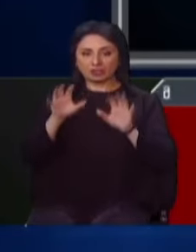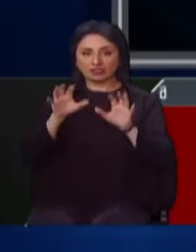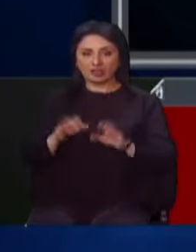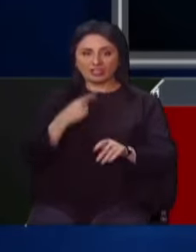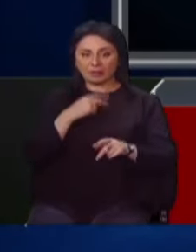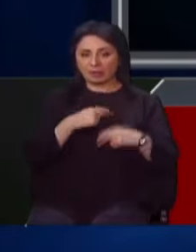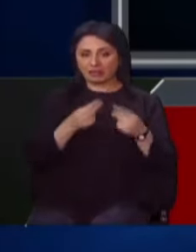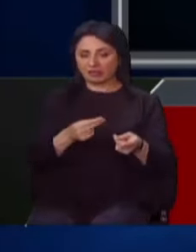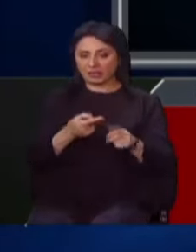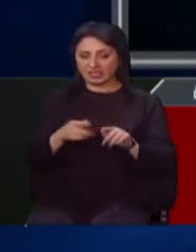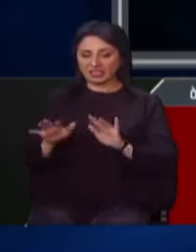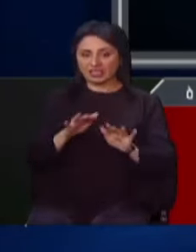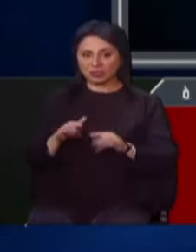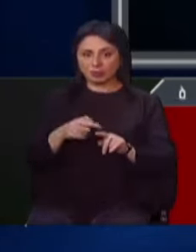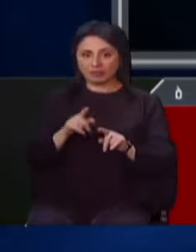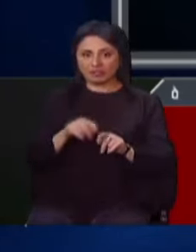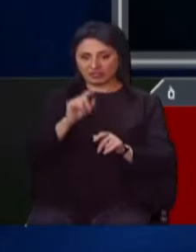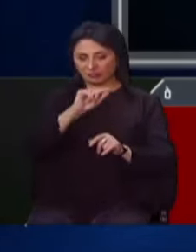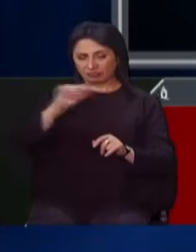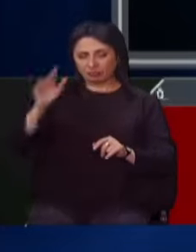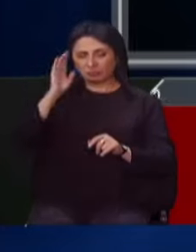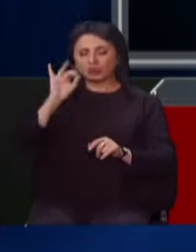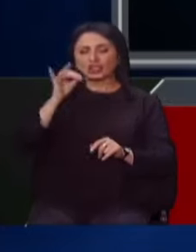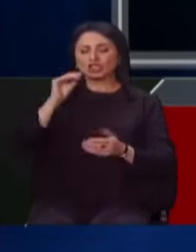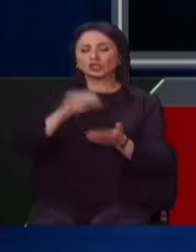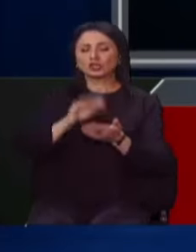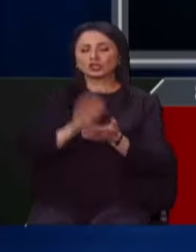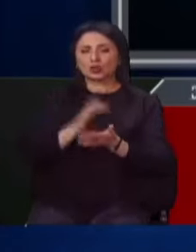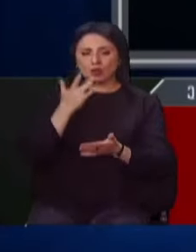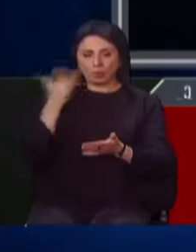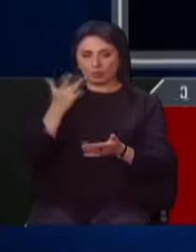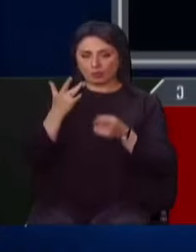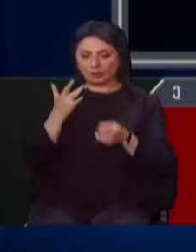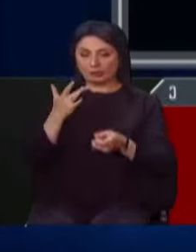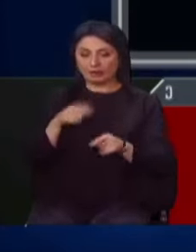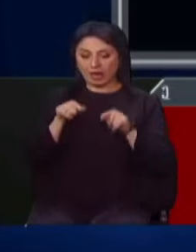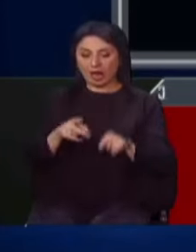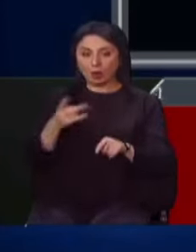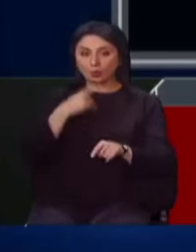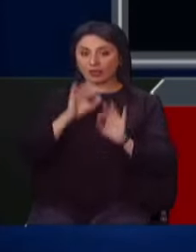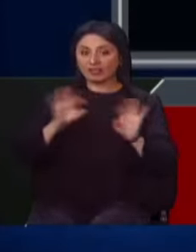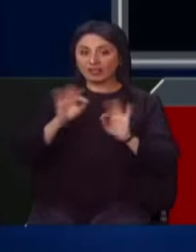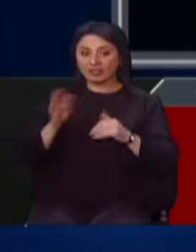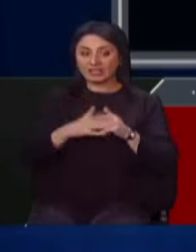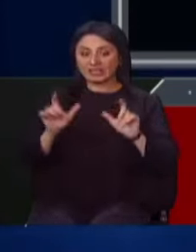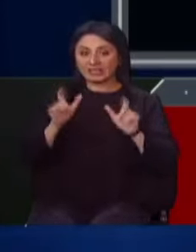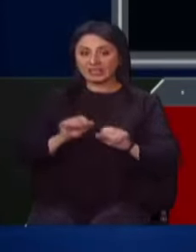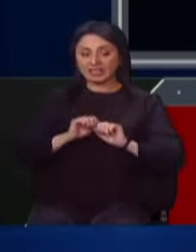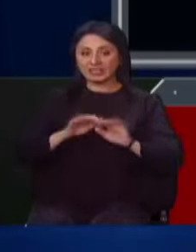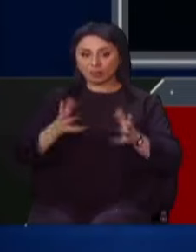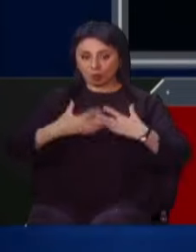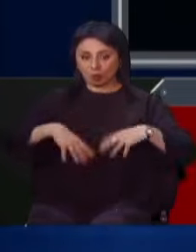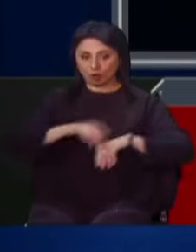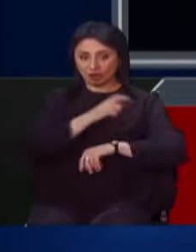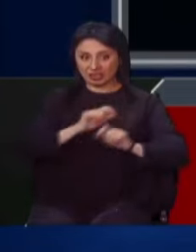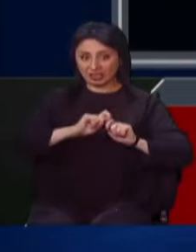კანონს მისახმა. ეს მოვლენა ნაცრისფერი ასოებით ჩაიწერება მსოფლიო პოლიტიკის ისტორიაში. აქვე უნდა აღინიშნოს, რომ სანქციების გავრცელება